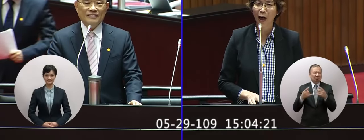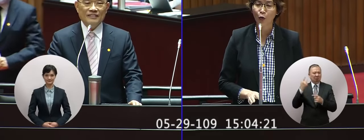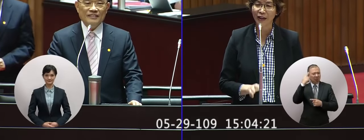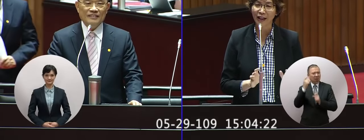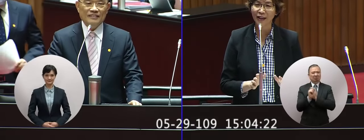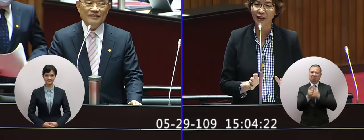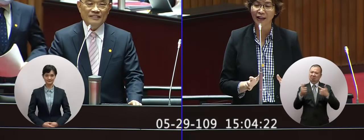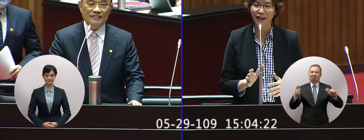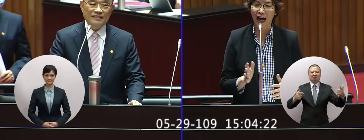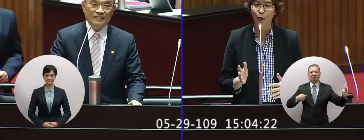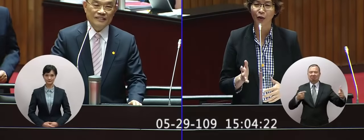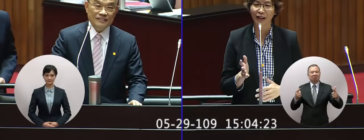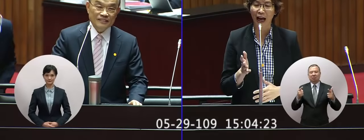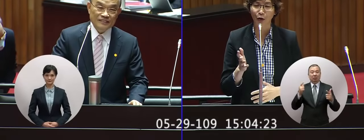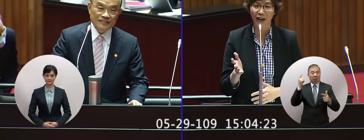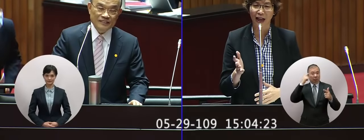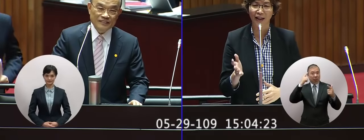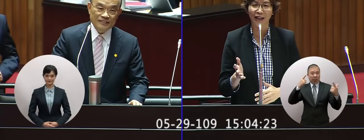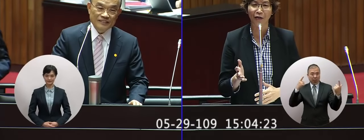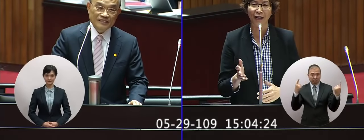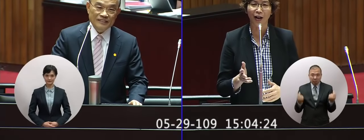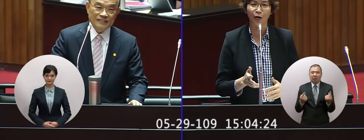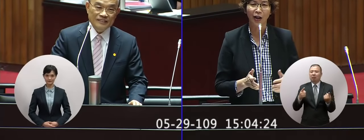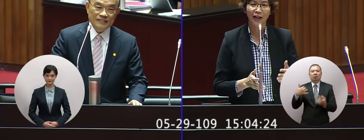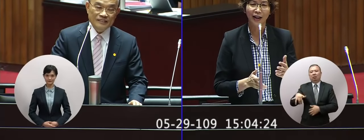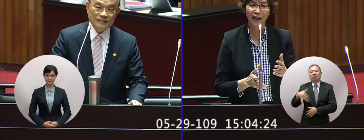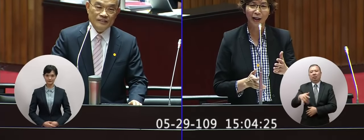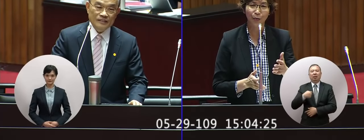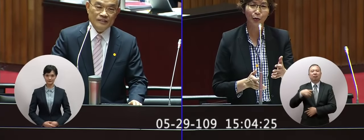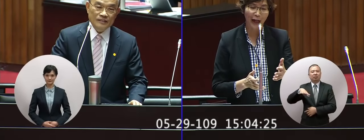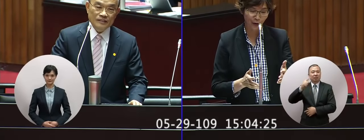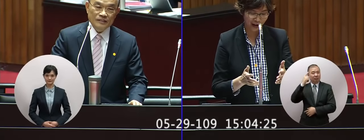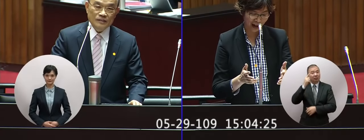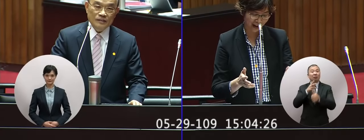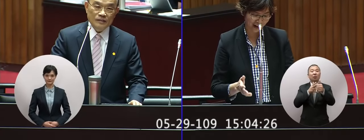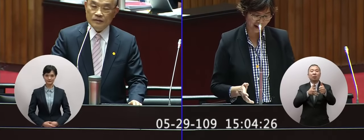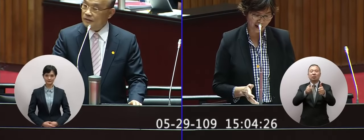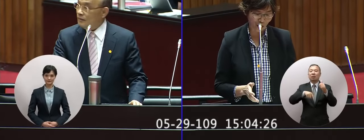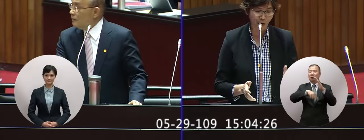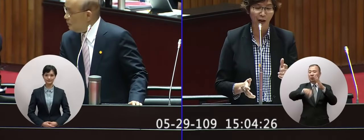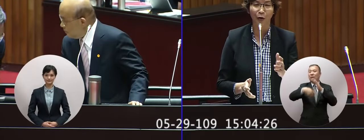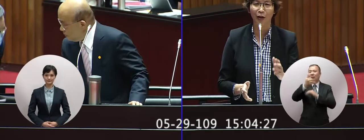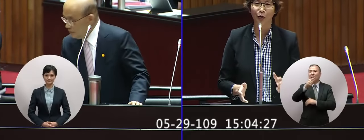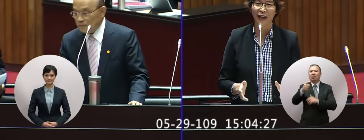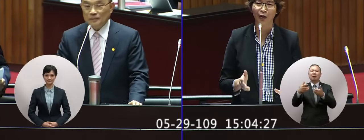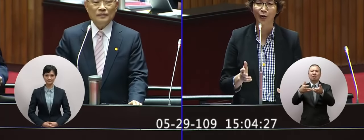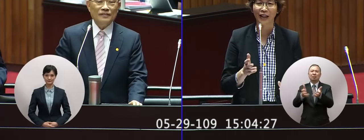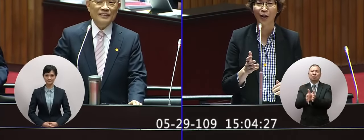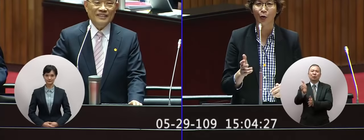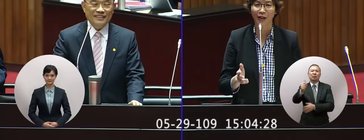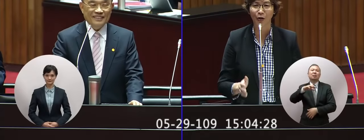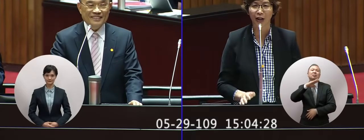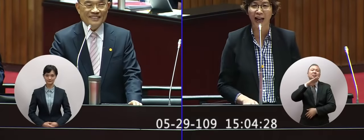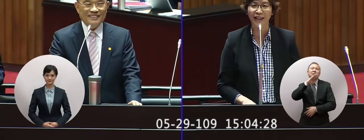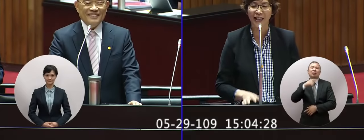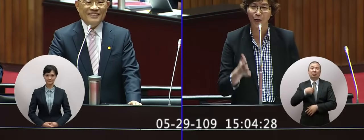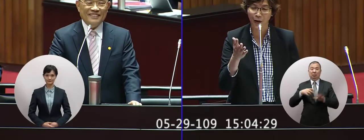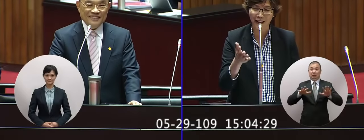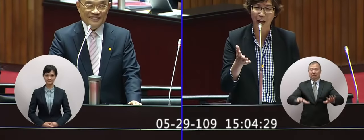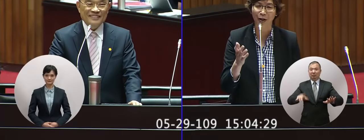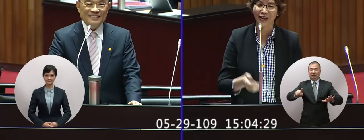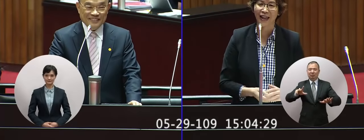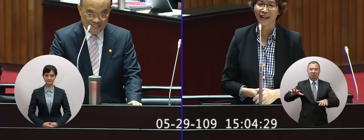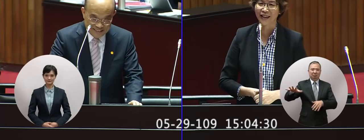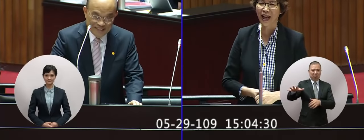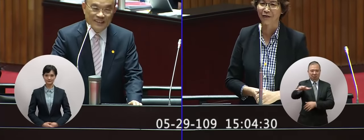吼。那我先想问一下院长的想法吼。那个部长，你就请回。我想说今天总咨询还是先